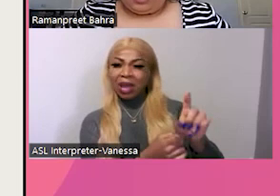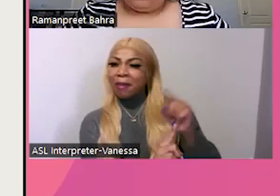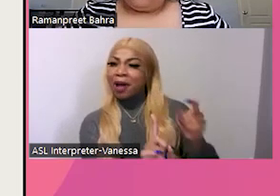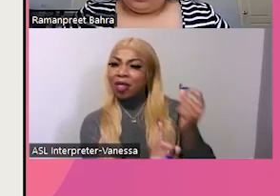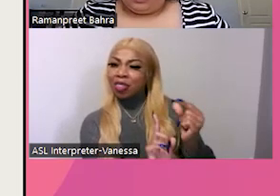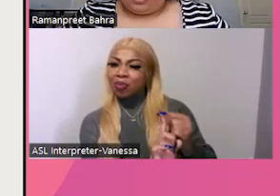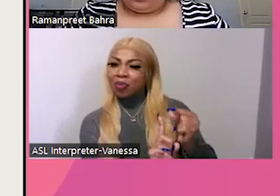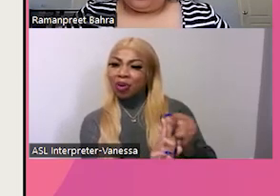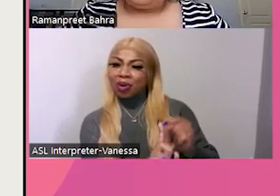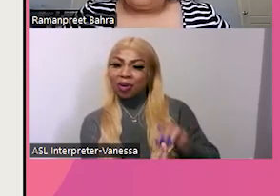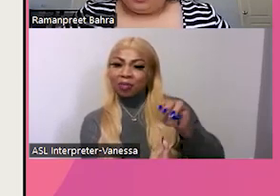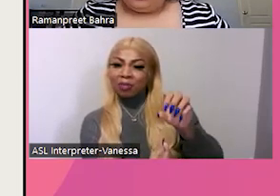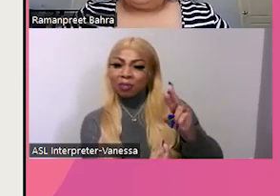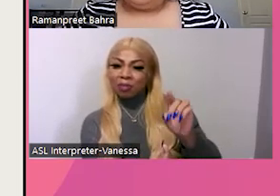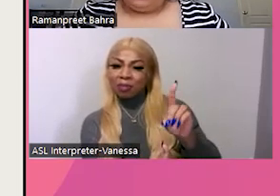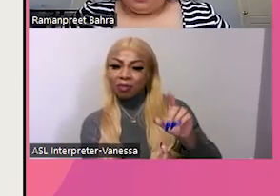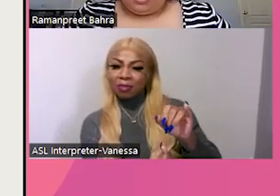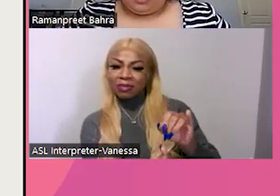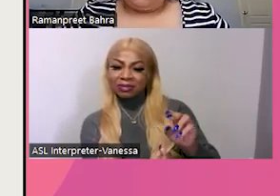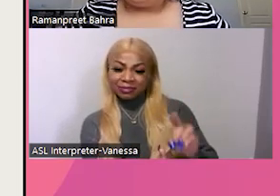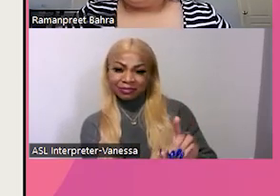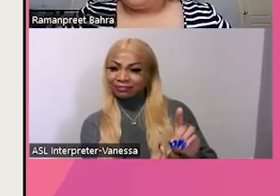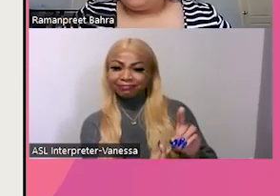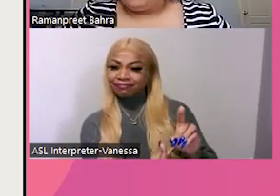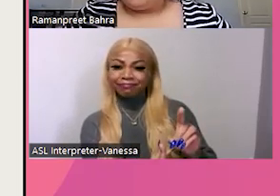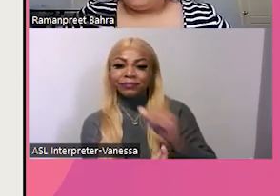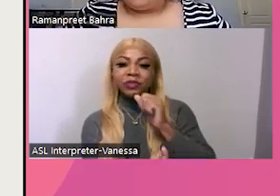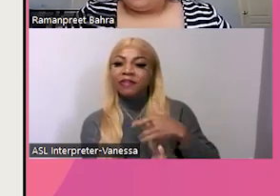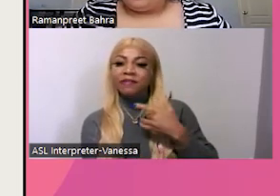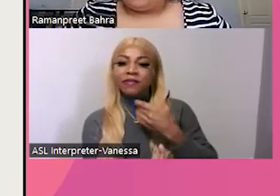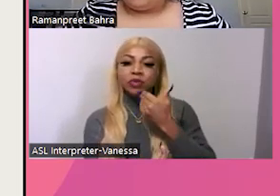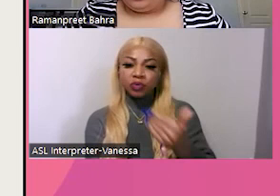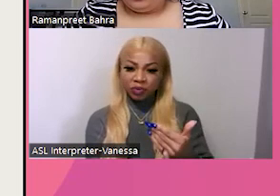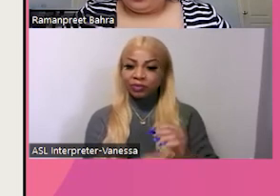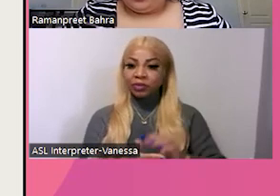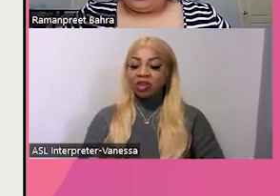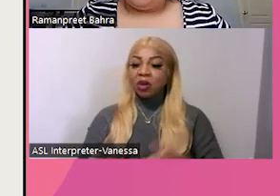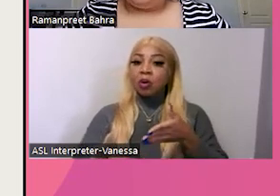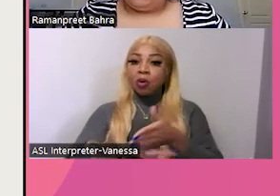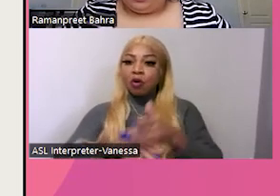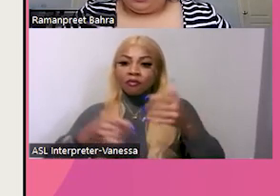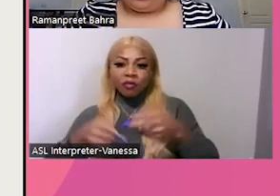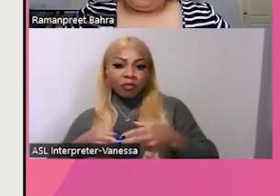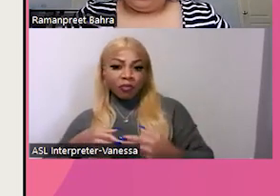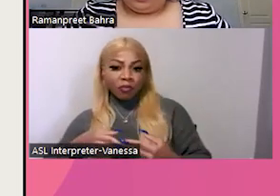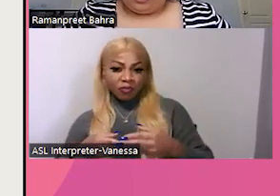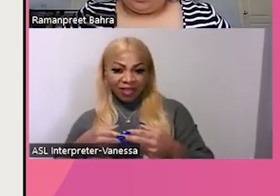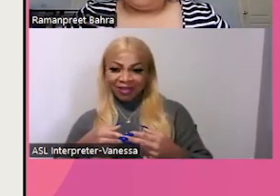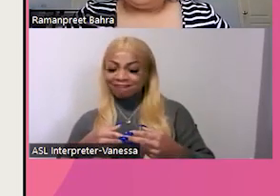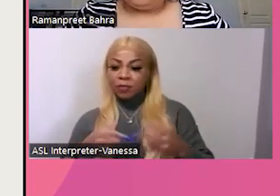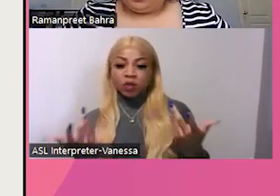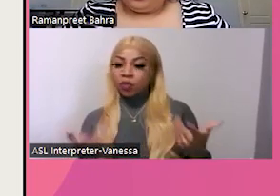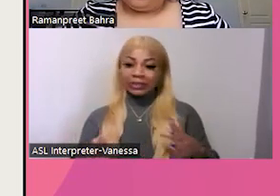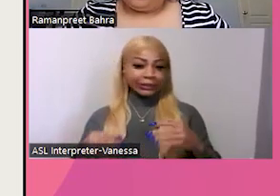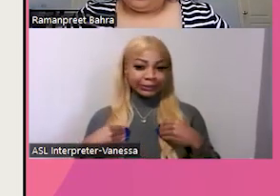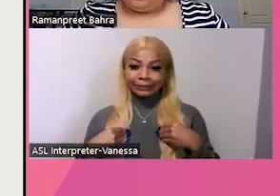et que ce terme est appliqué à votre corps dans un milieu où vous devez vous sentir en sécurité. Eh bien, par exemple, on parle de surpoids, on parle d'obésité,